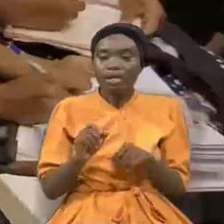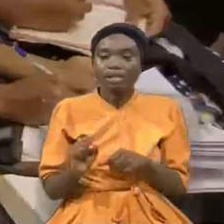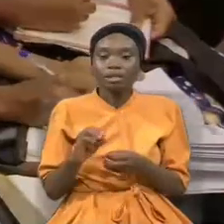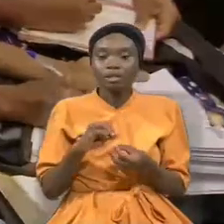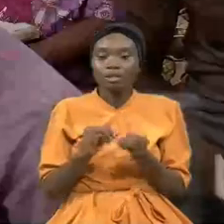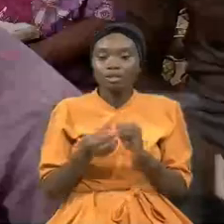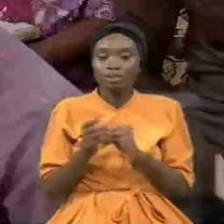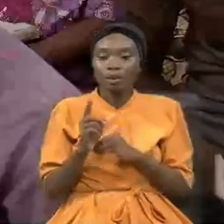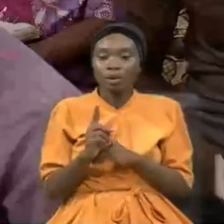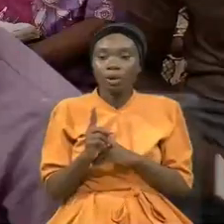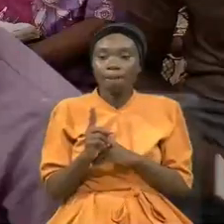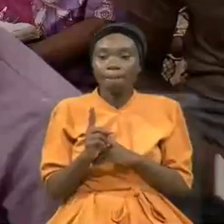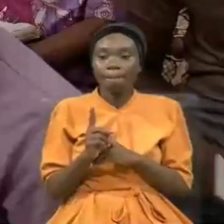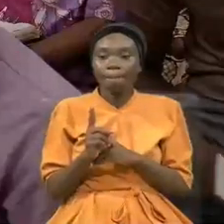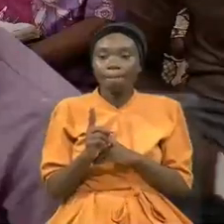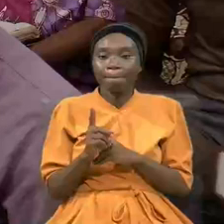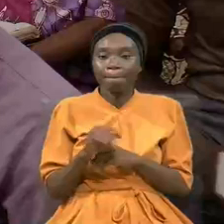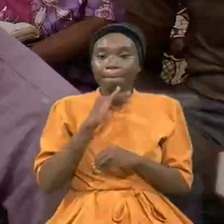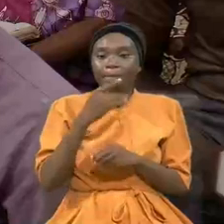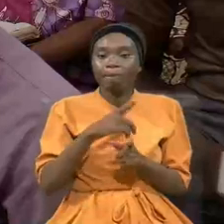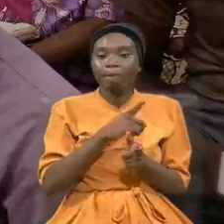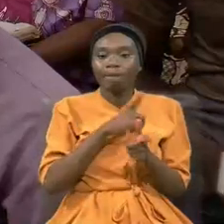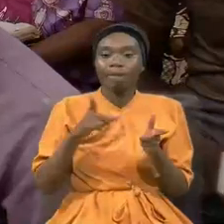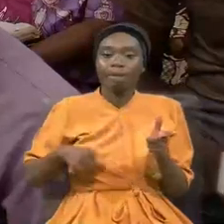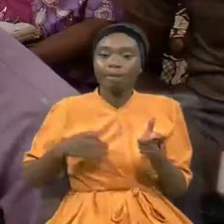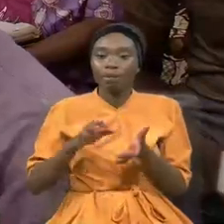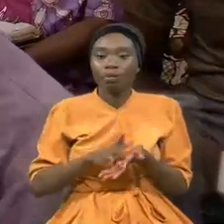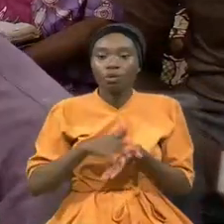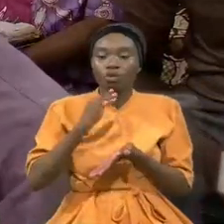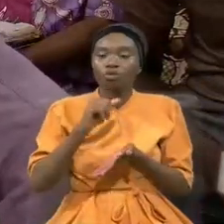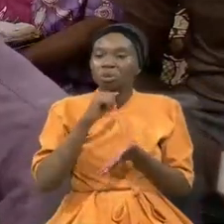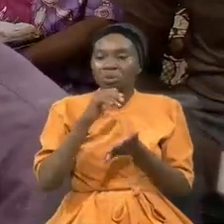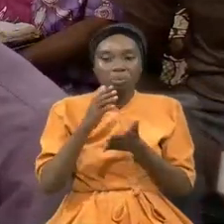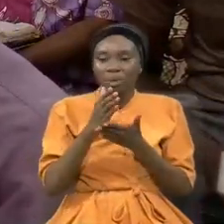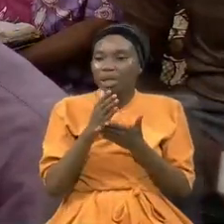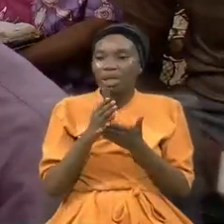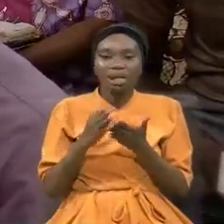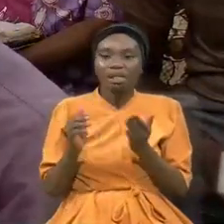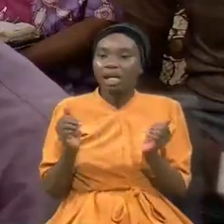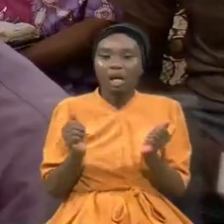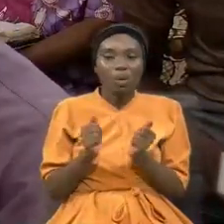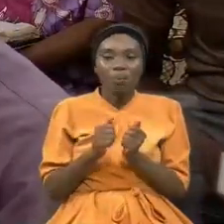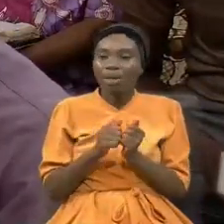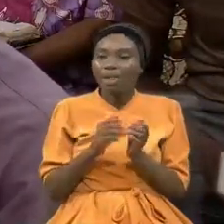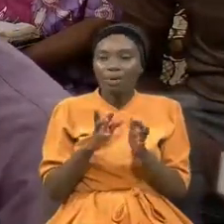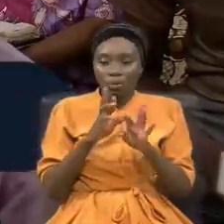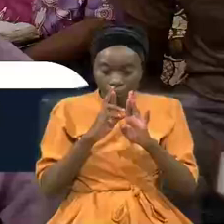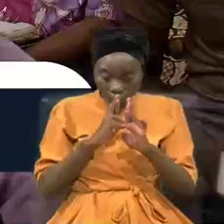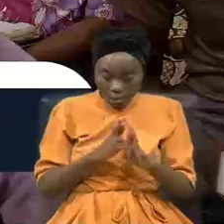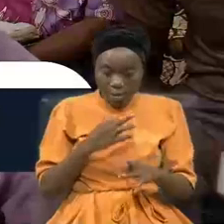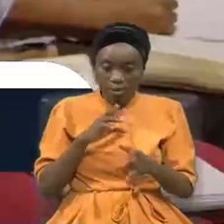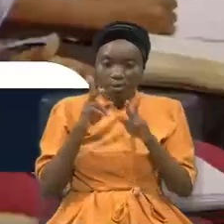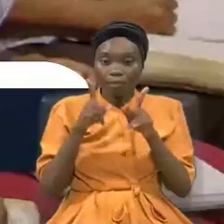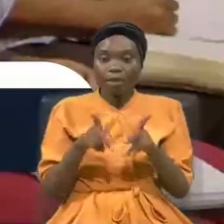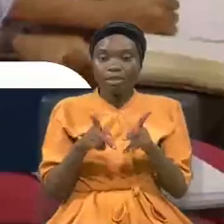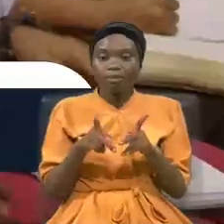sans acception de personne. Vous voyez la première partie, c'est le Seigneur de gloire, le Dieu de gloire. Le Dieu de gloire, impartial, sans